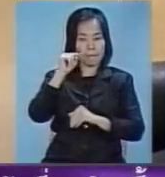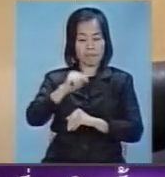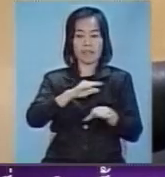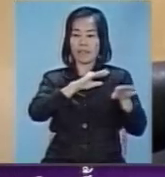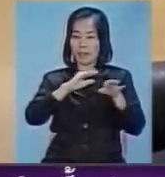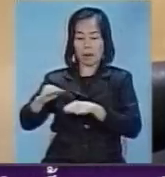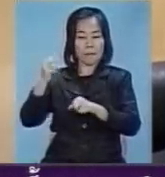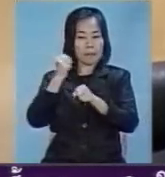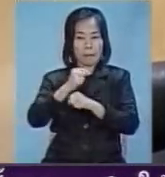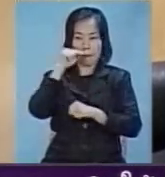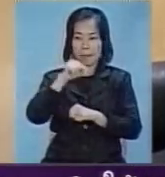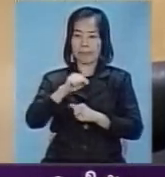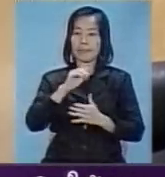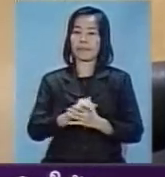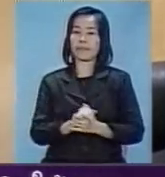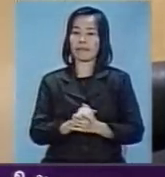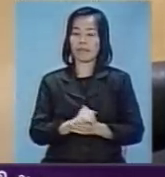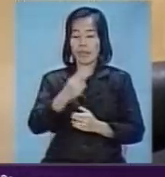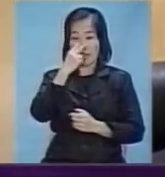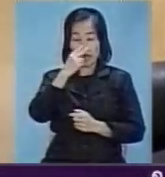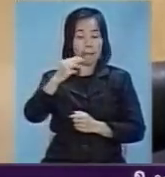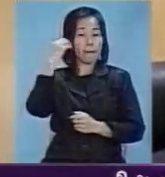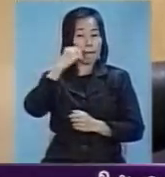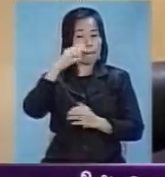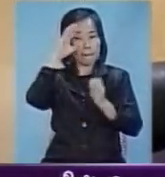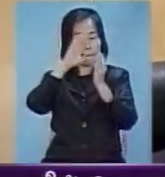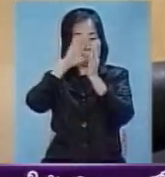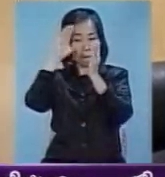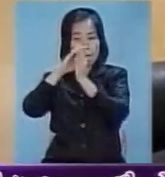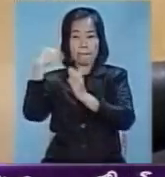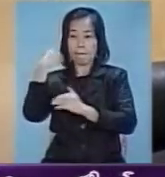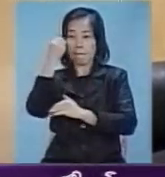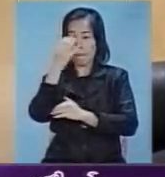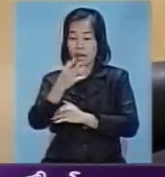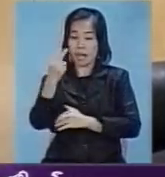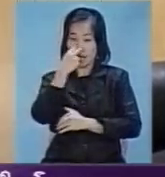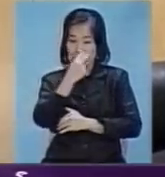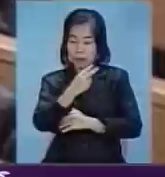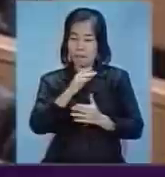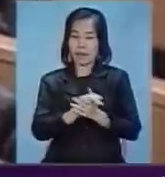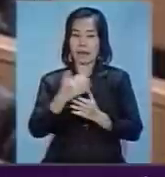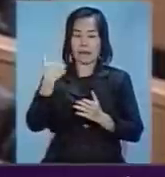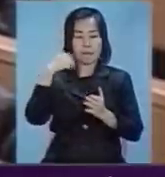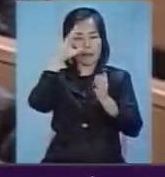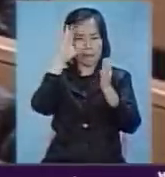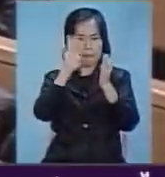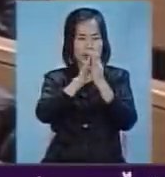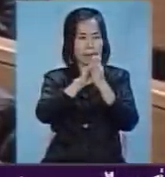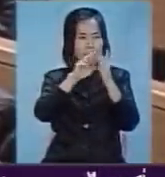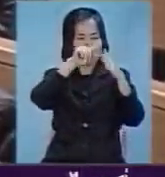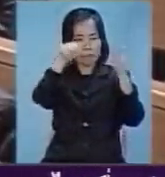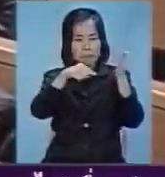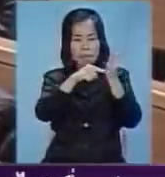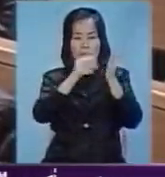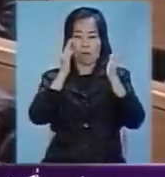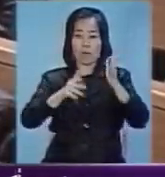เตรยมทจะไปทำอย่นี้จะเห็นหลายภาพนะครับคุพายจตอาจจะเคยเห็นมีภาพหนึ่งครับ